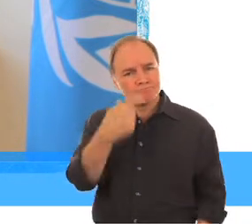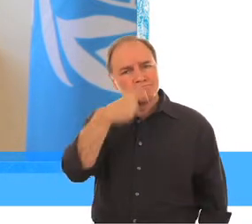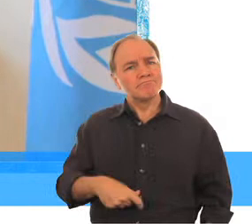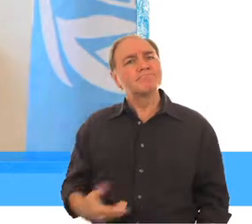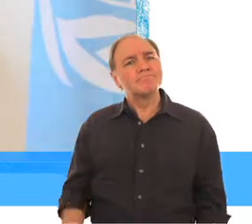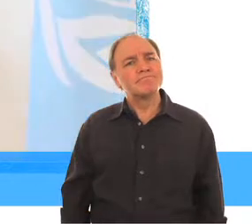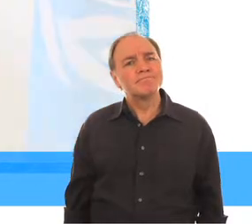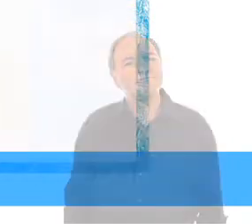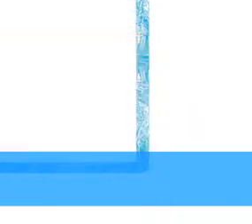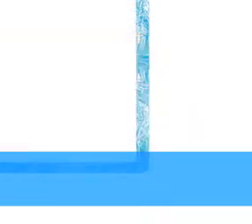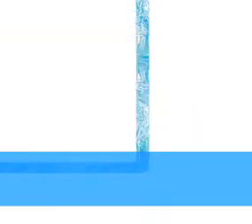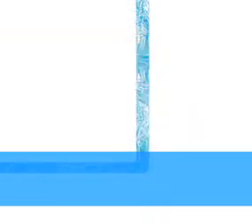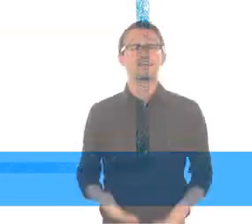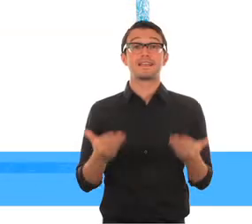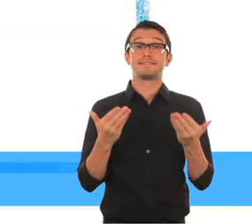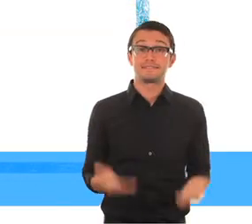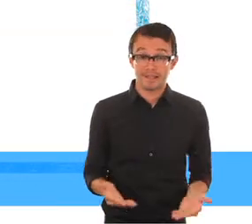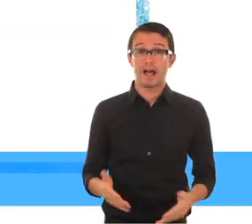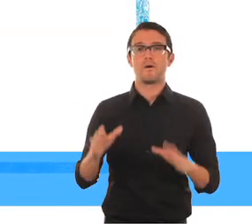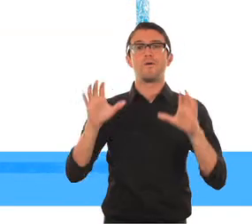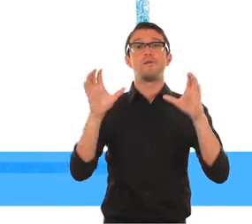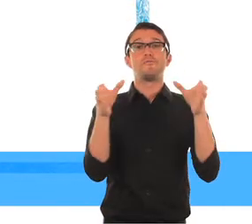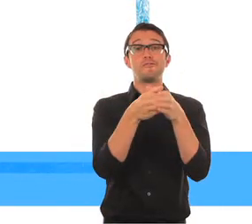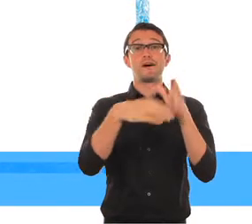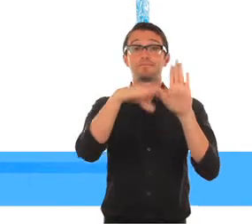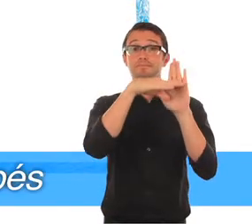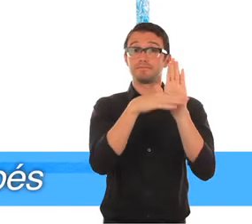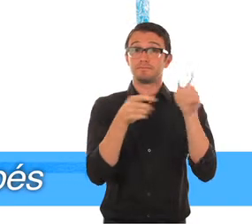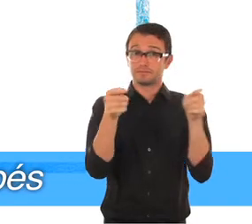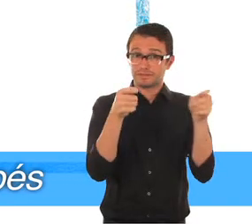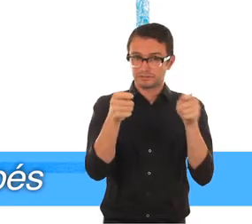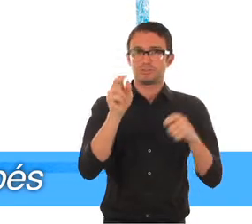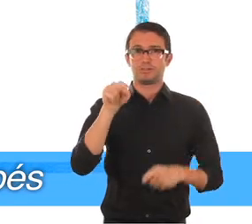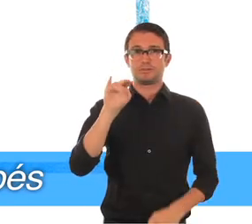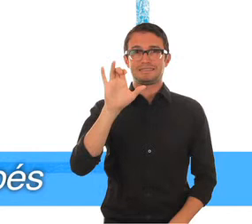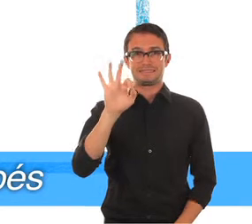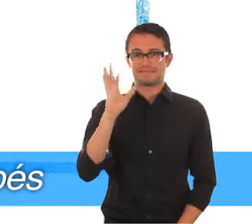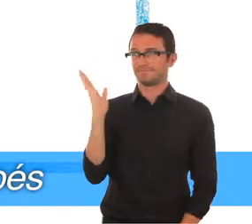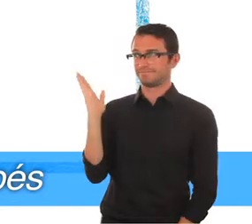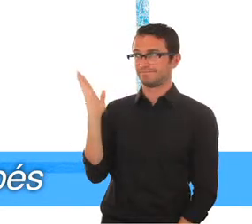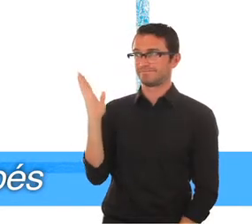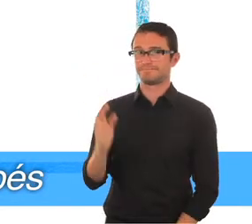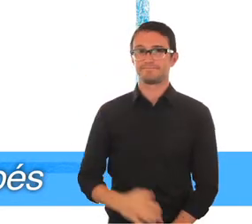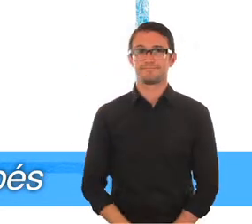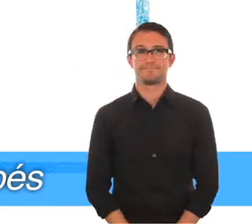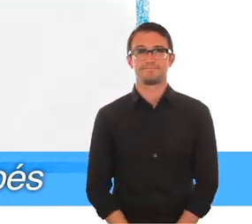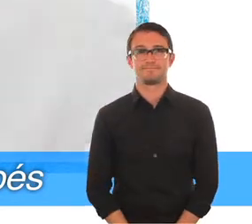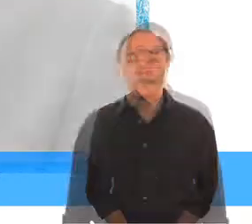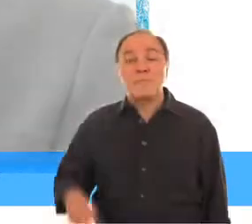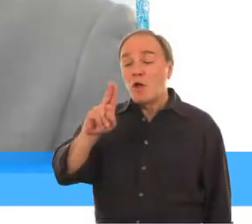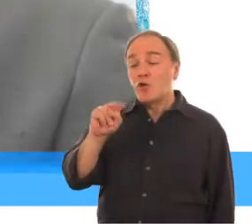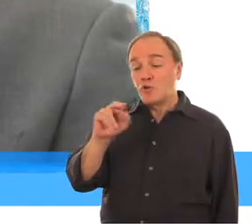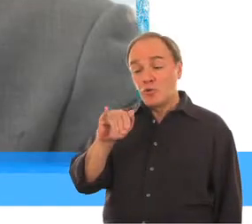notre identité. Numéro 2. Défendre les droits des enfants handicapés. Lu par Nick Alipoui, division du programme